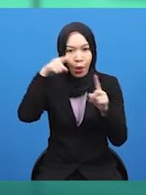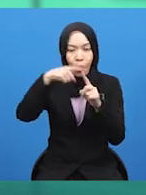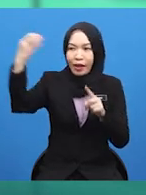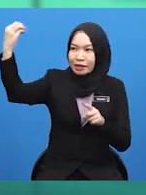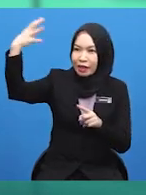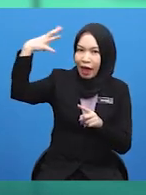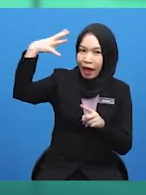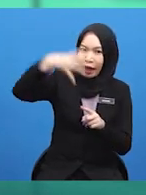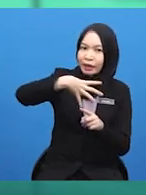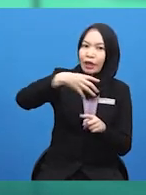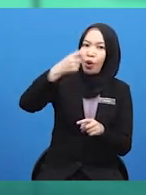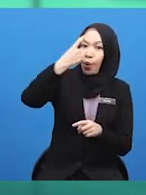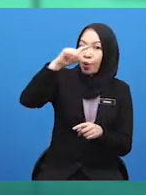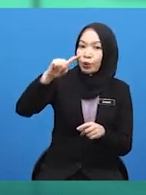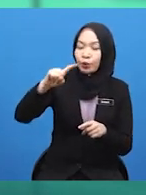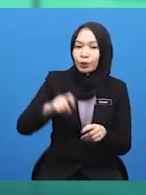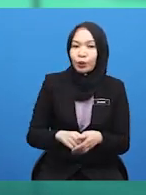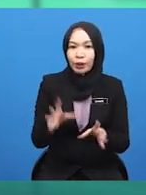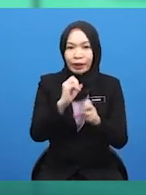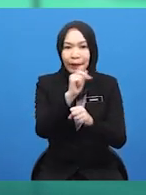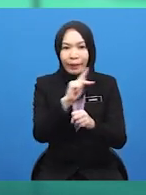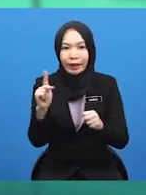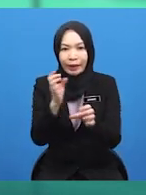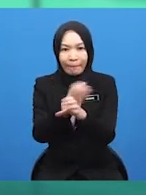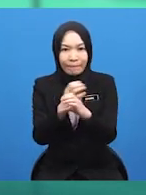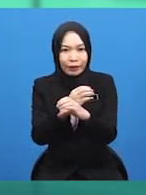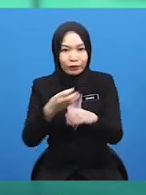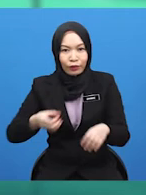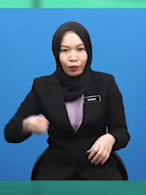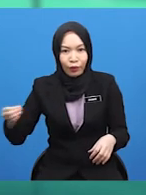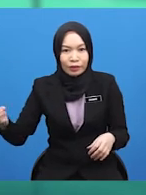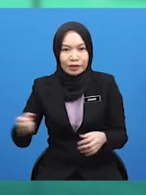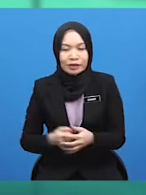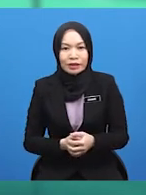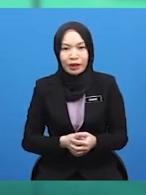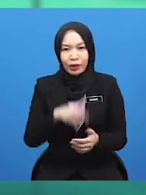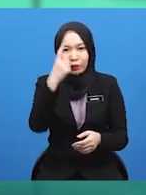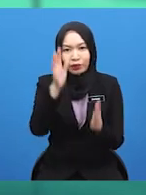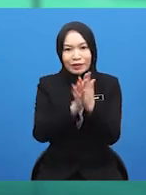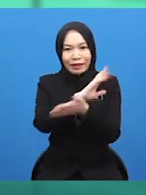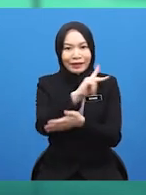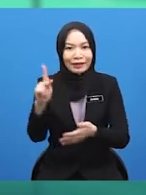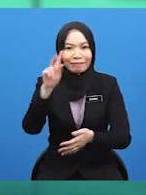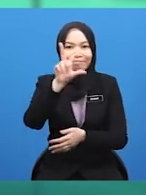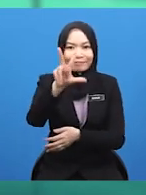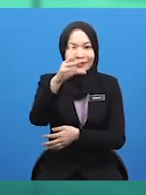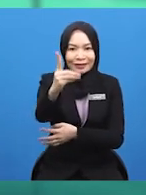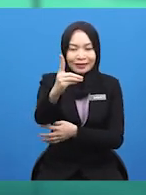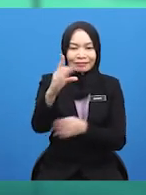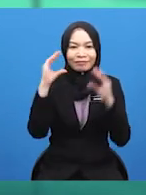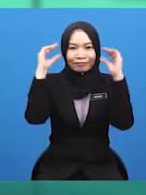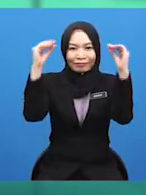untuk mewujudkan bentuk objek supaya ianya kelihatan tiga dimensi. Jadi Cikgu Dons akan